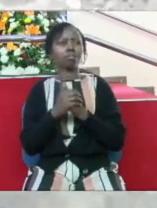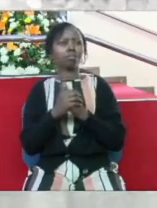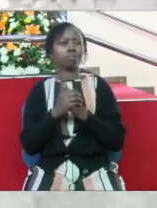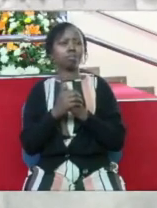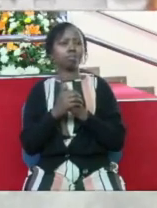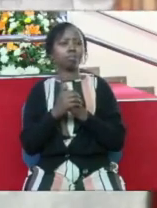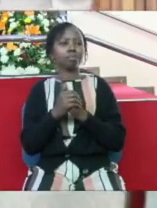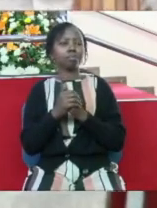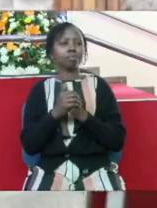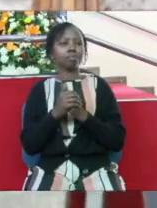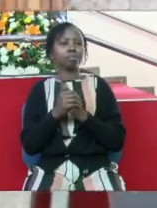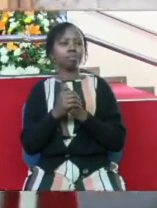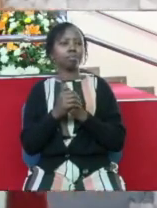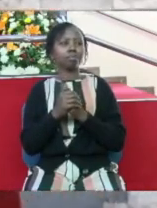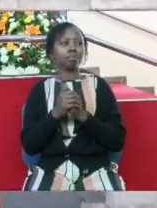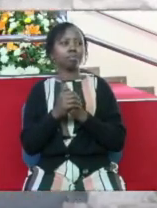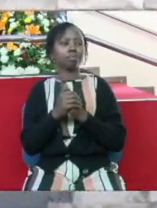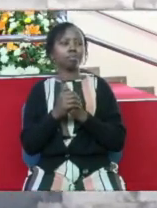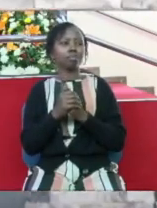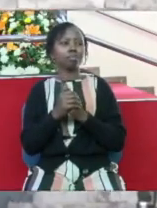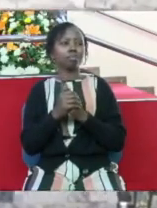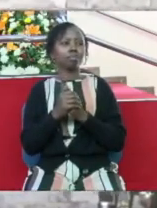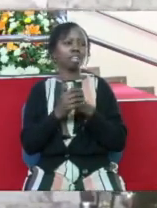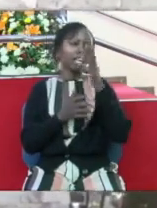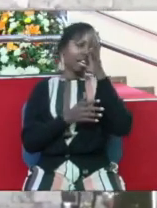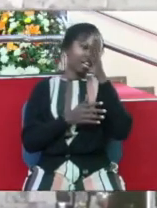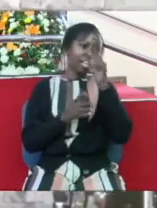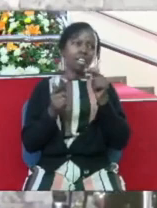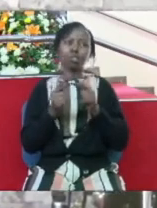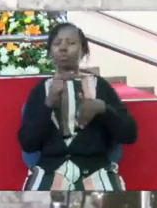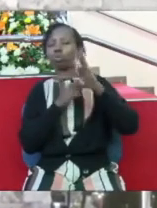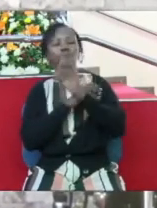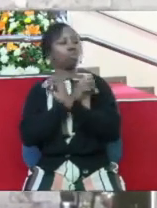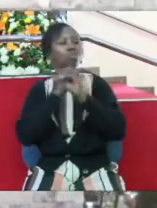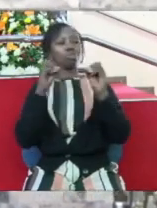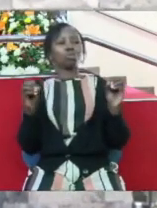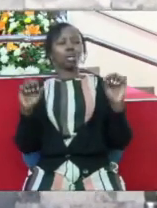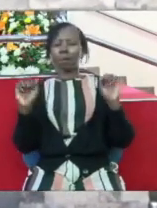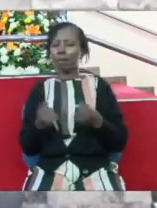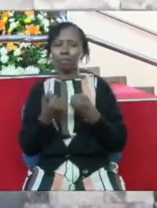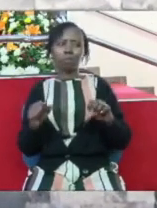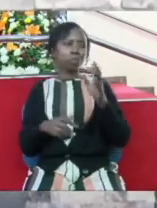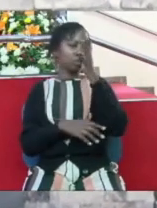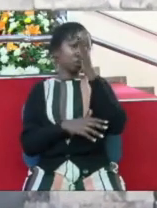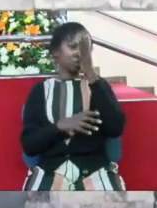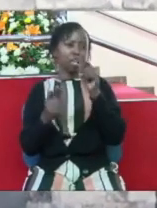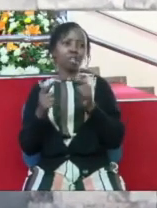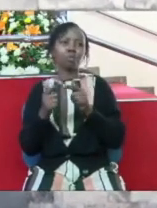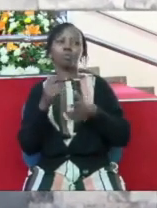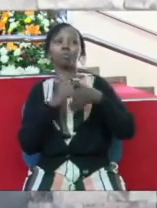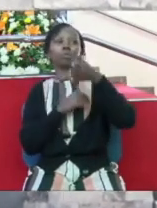of the Lord. Amen. We cannot fool God. Hatuwezi mdanganya Mungu. We cannot fool God. Hatuwezi mdanganya